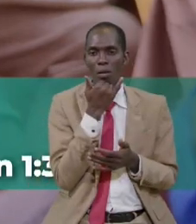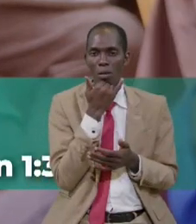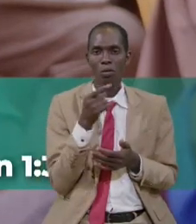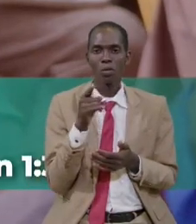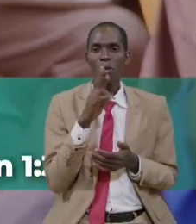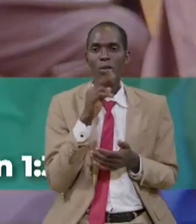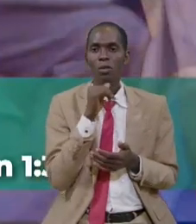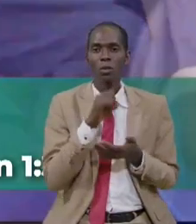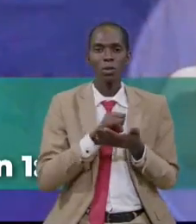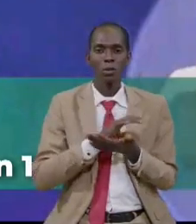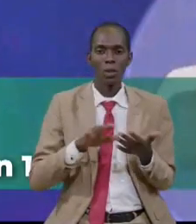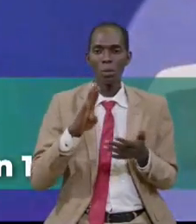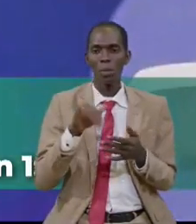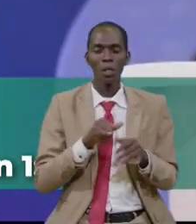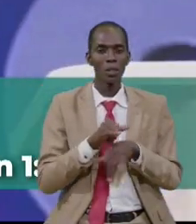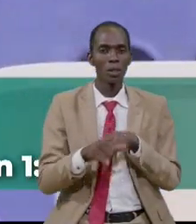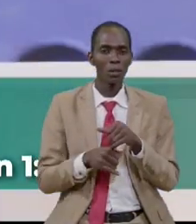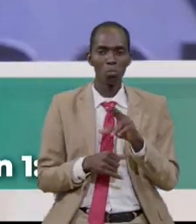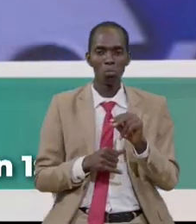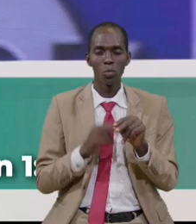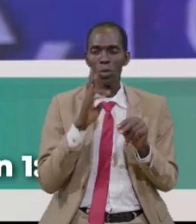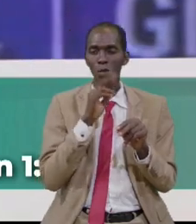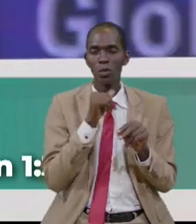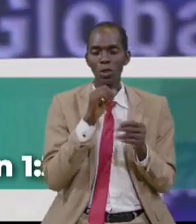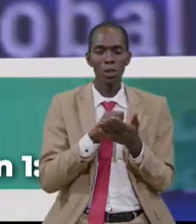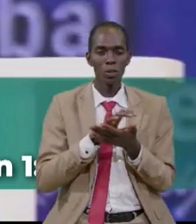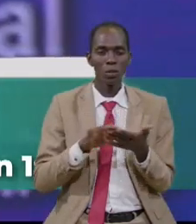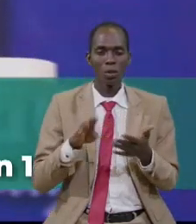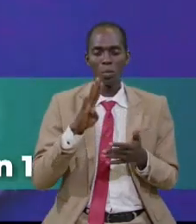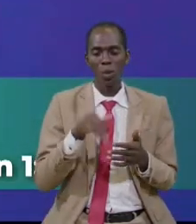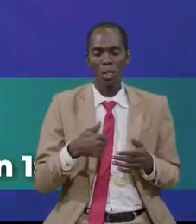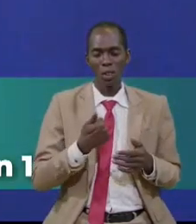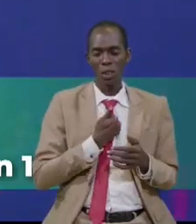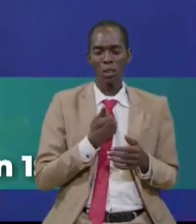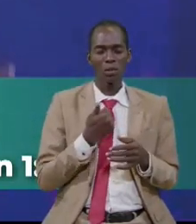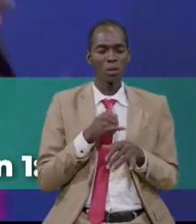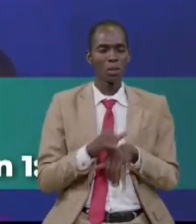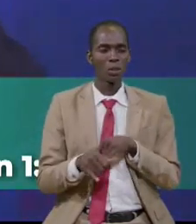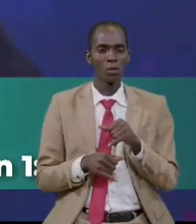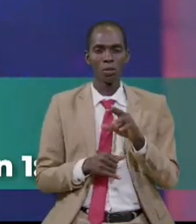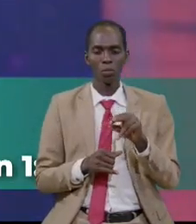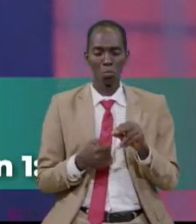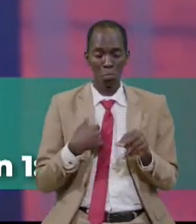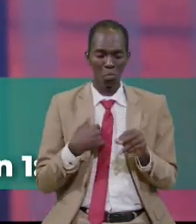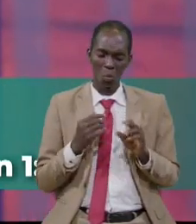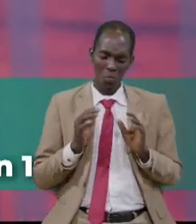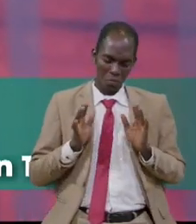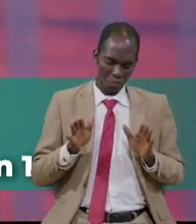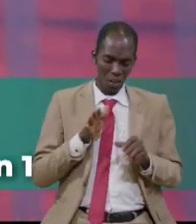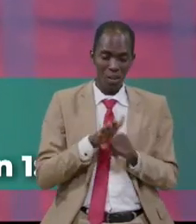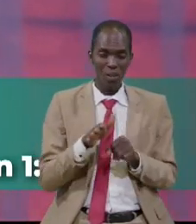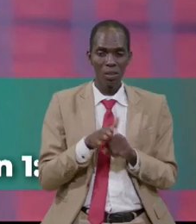sanctifié par la tromperie, ils ne sont pas sanctifiés par la tromperie de soi. Oh, je suis bon comme ça. Et tu